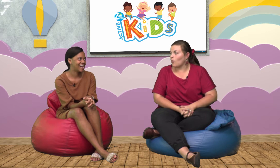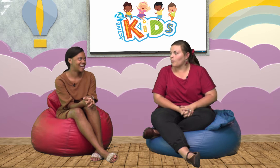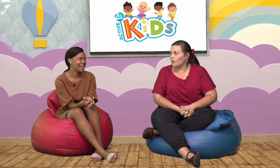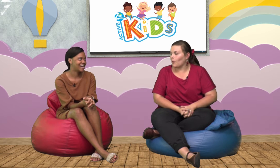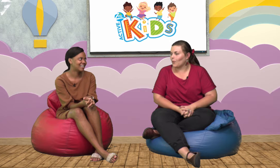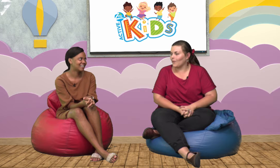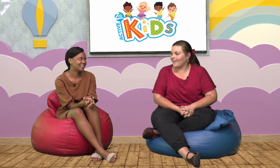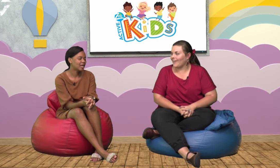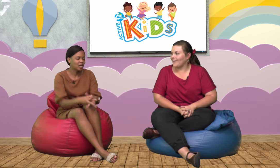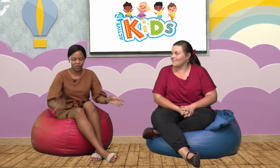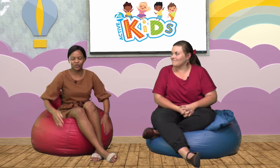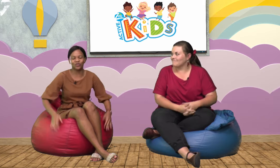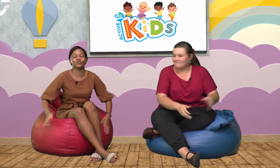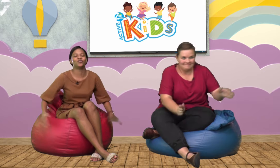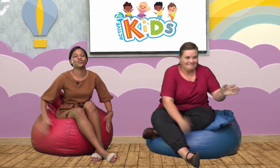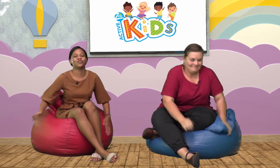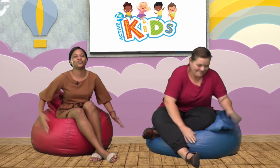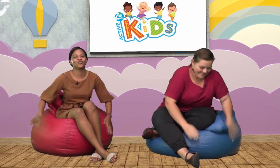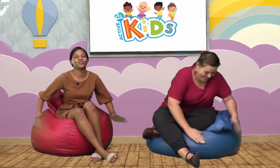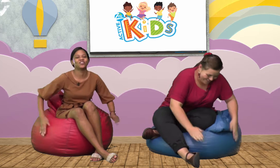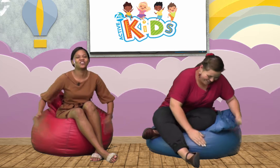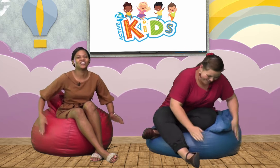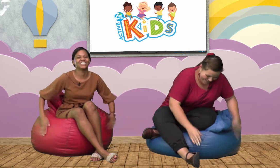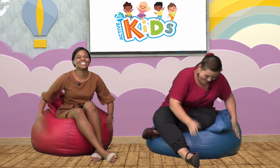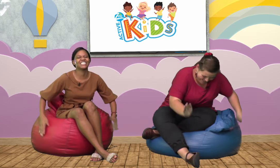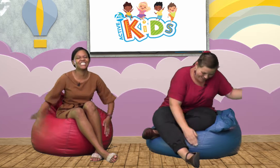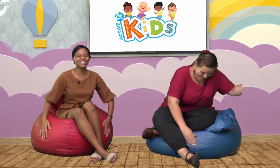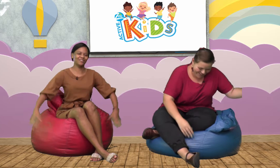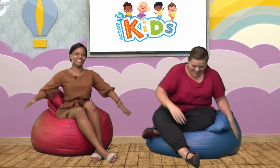'n drumrol kry?